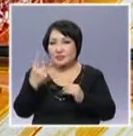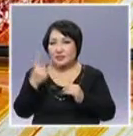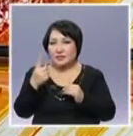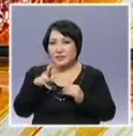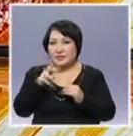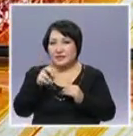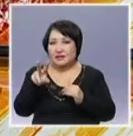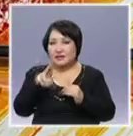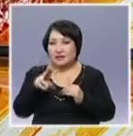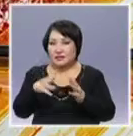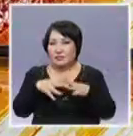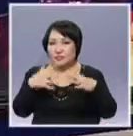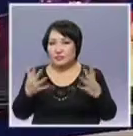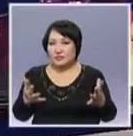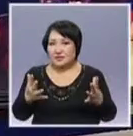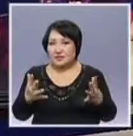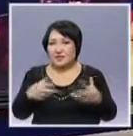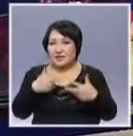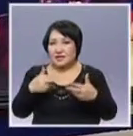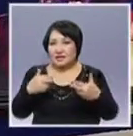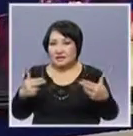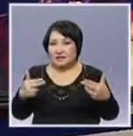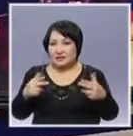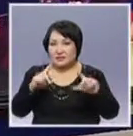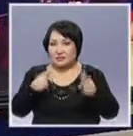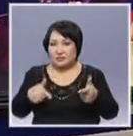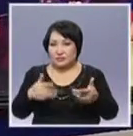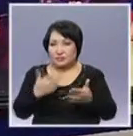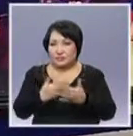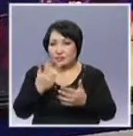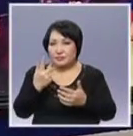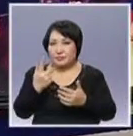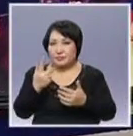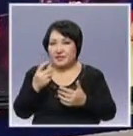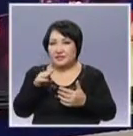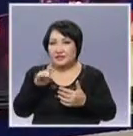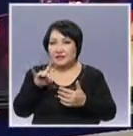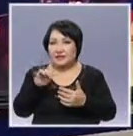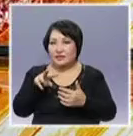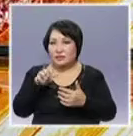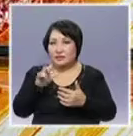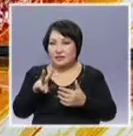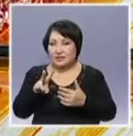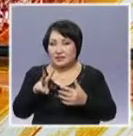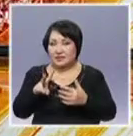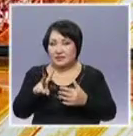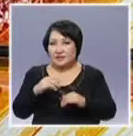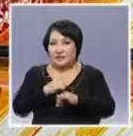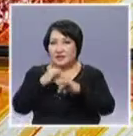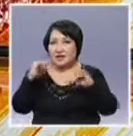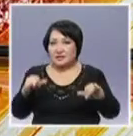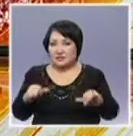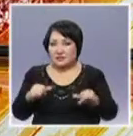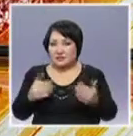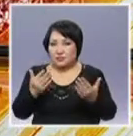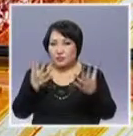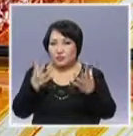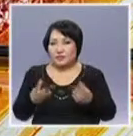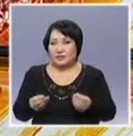кедендік түсімдерді қосатын болсақ, бүгінгі күні біз 1 триллионнан астық. Енді бізге